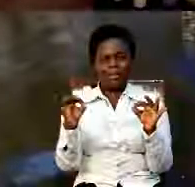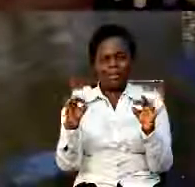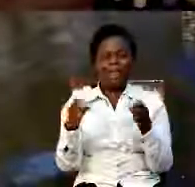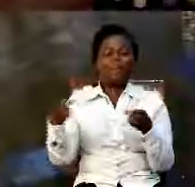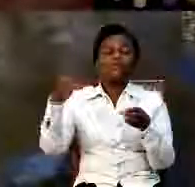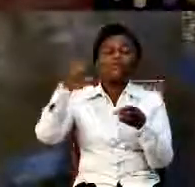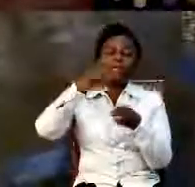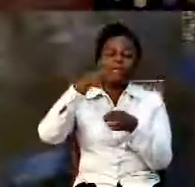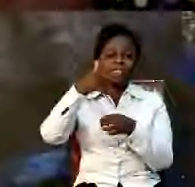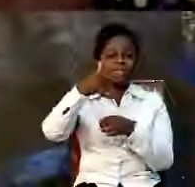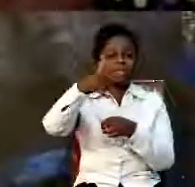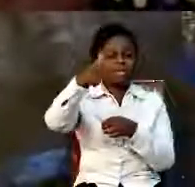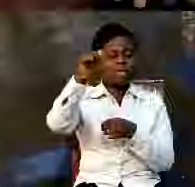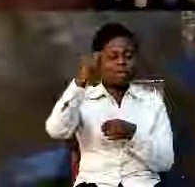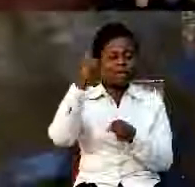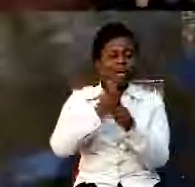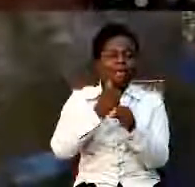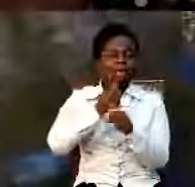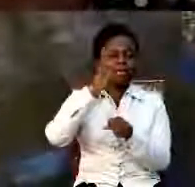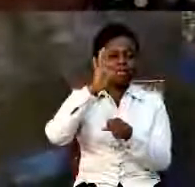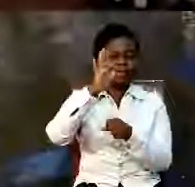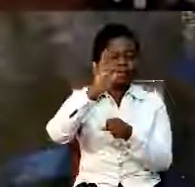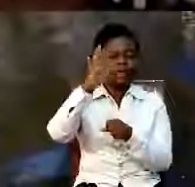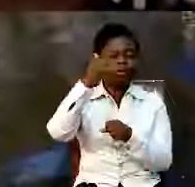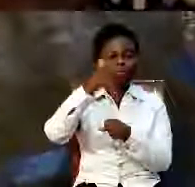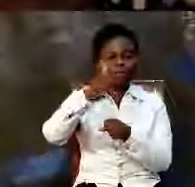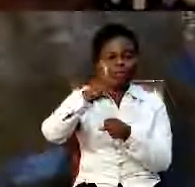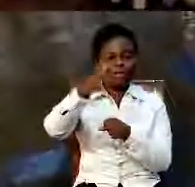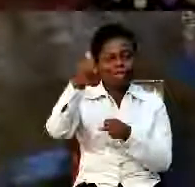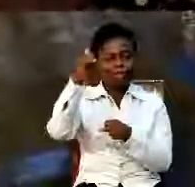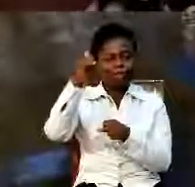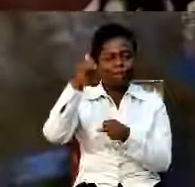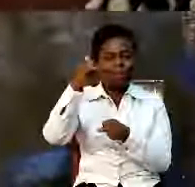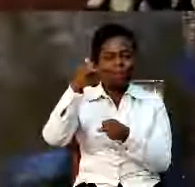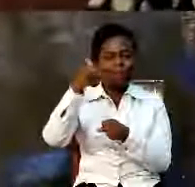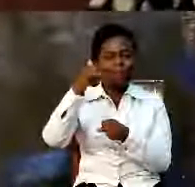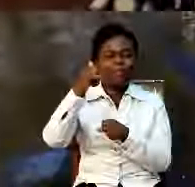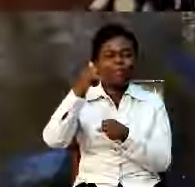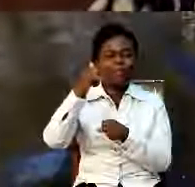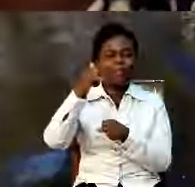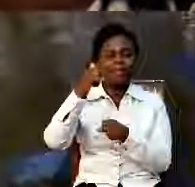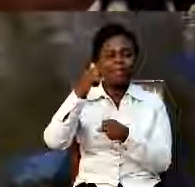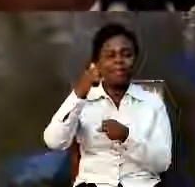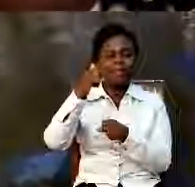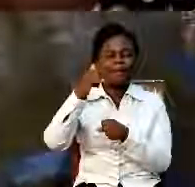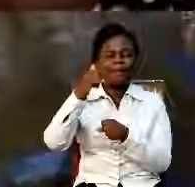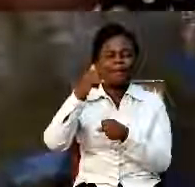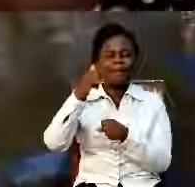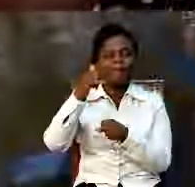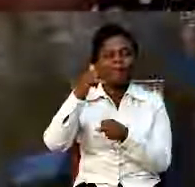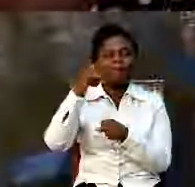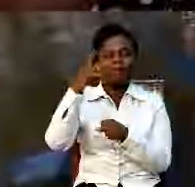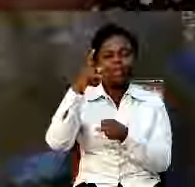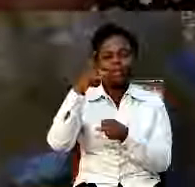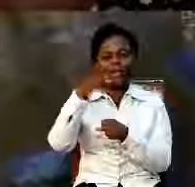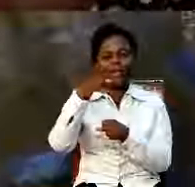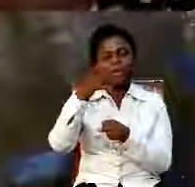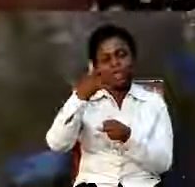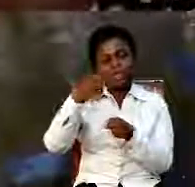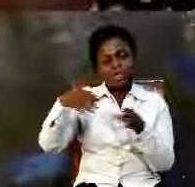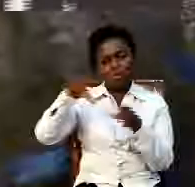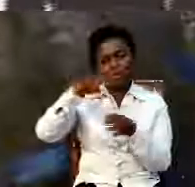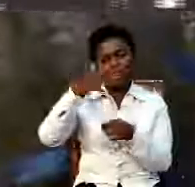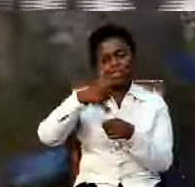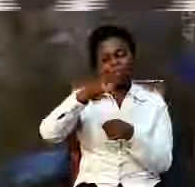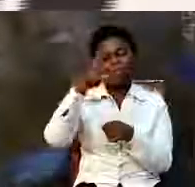Jiongeze, na hiyo sio kazi yangu. Kazi yangu ni kwenda kujiongeza kwa Esther. Bwana asifiwe sana. Kwa hiyo na wewe ujiongeze.